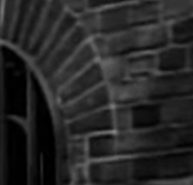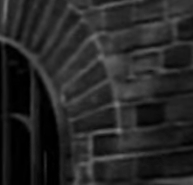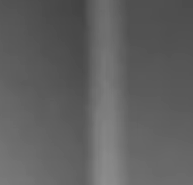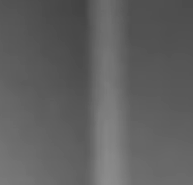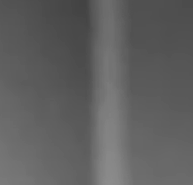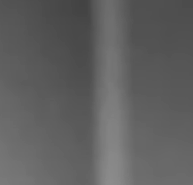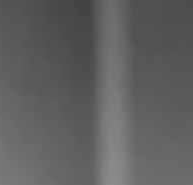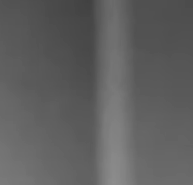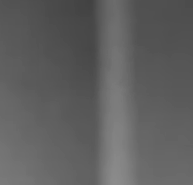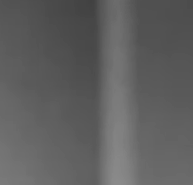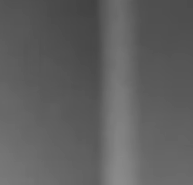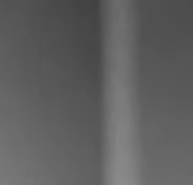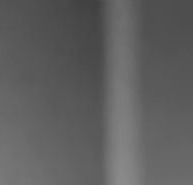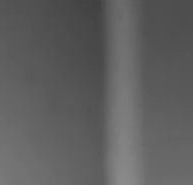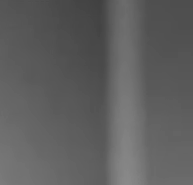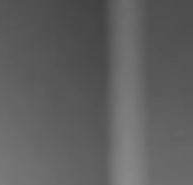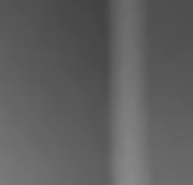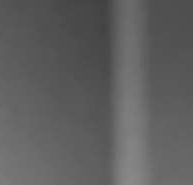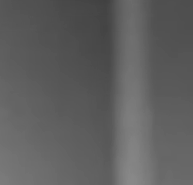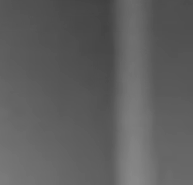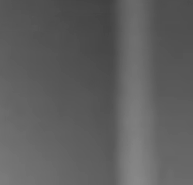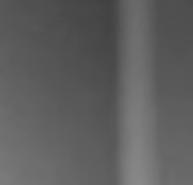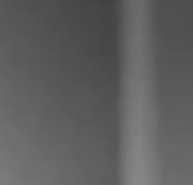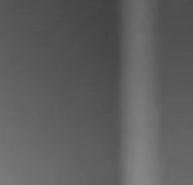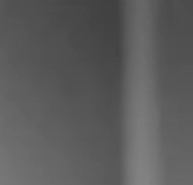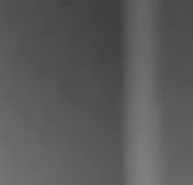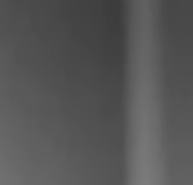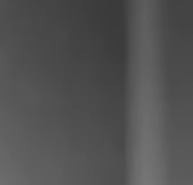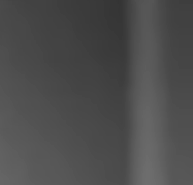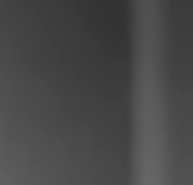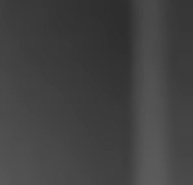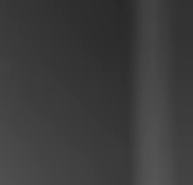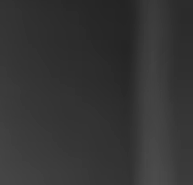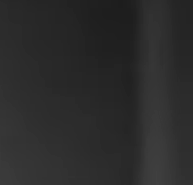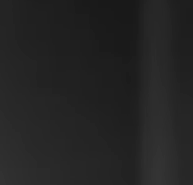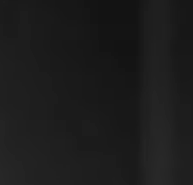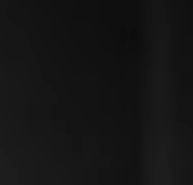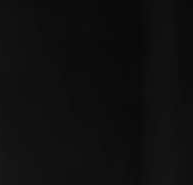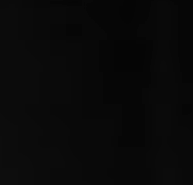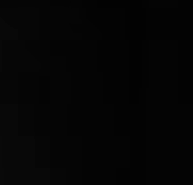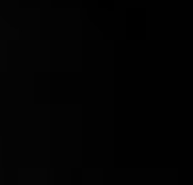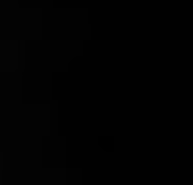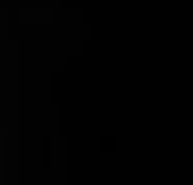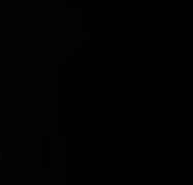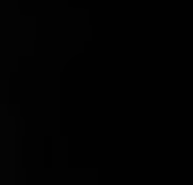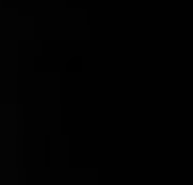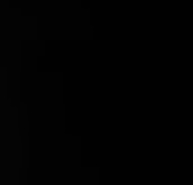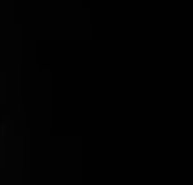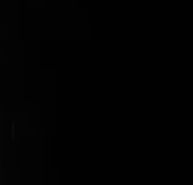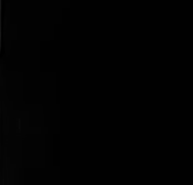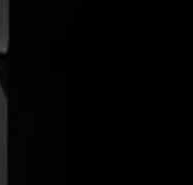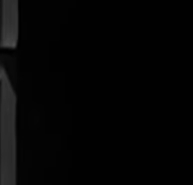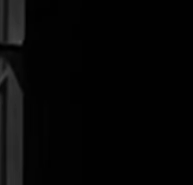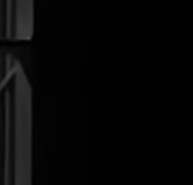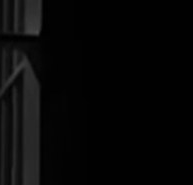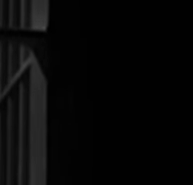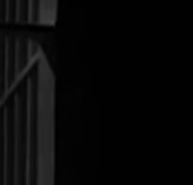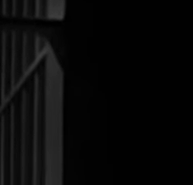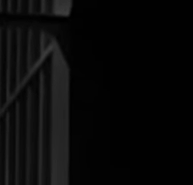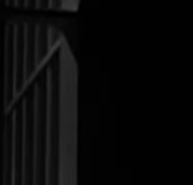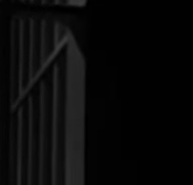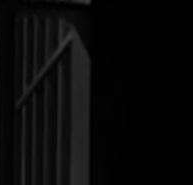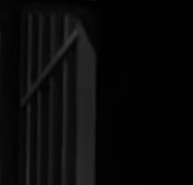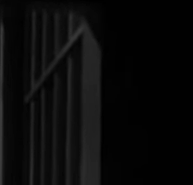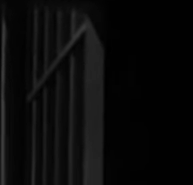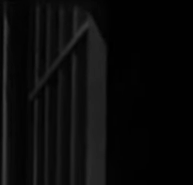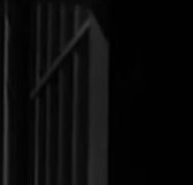Wegen Vorbereitung zum Hochverrat verurteilte der Volksgerichtshof Benno Neuburger zum Tode. Er wurde am